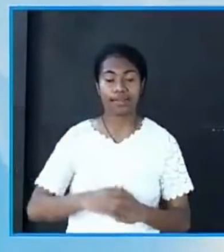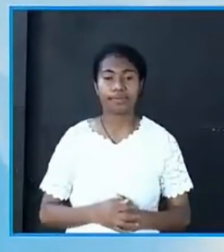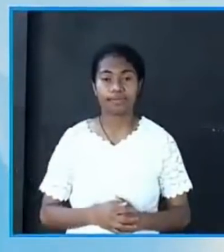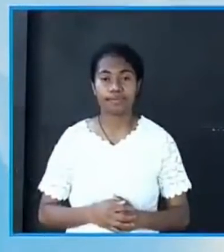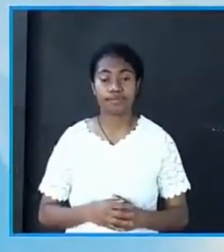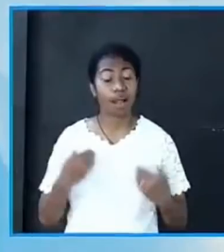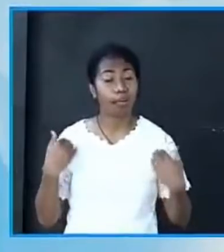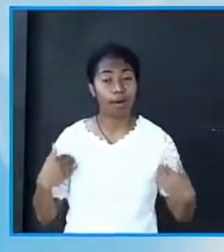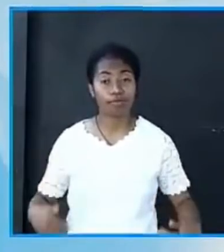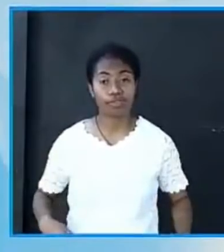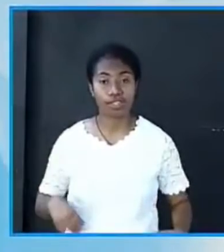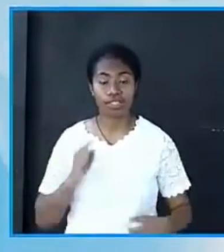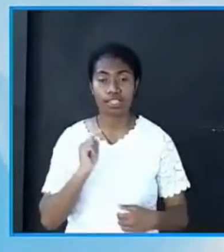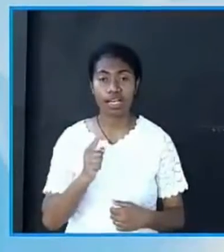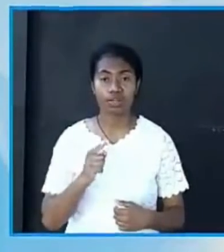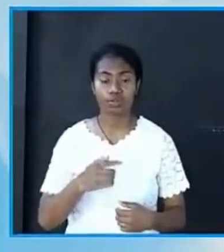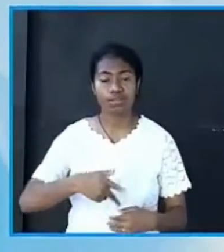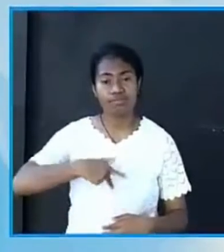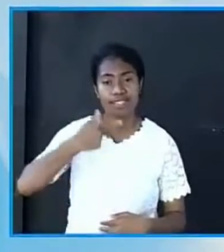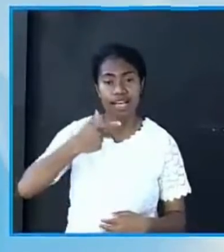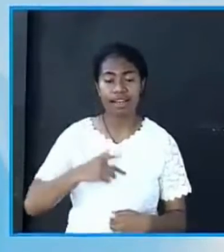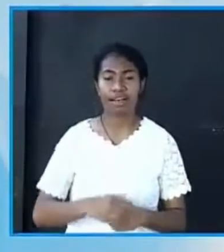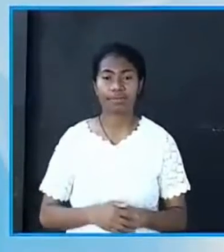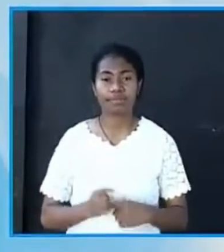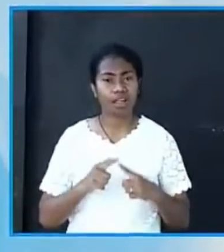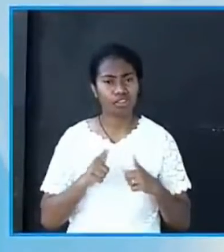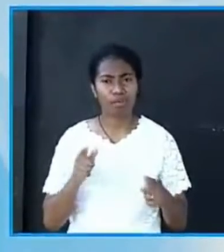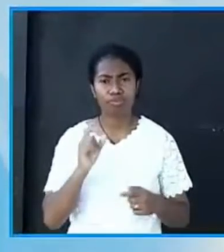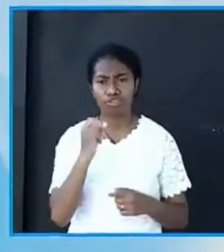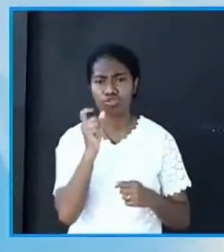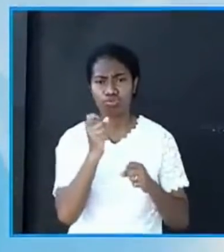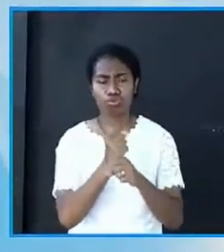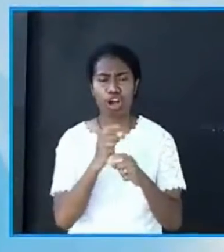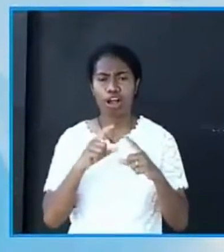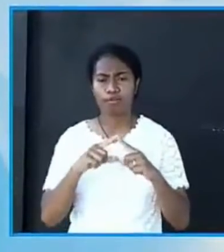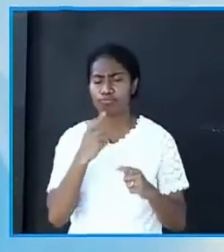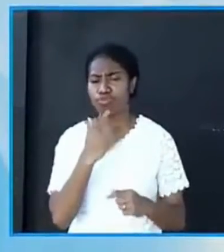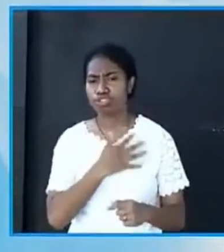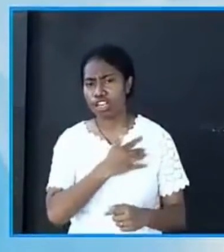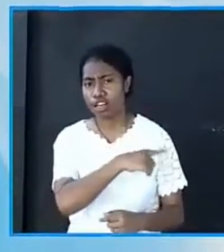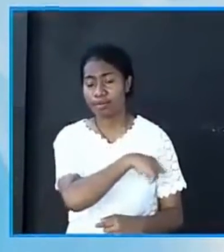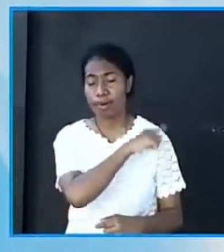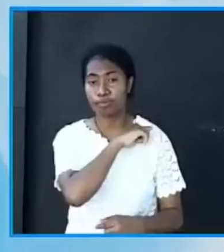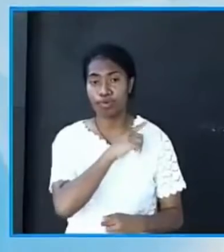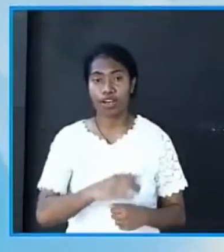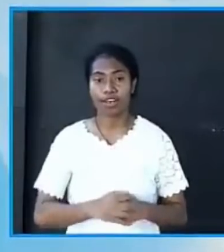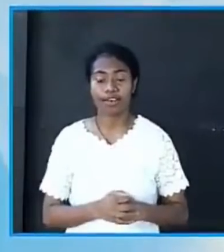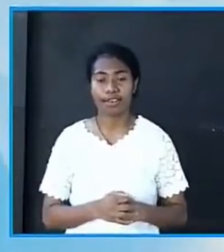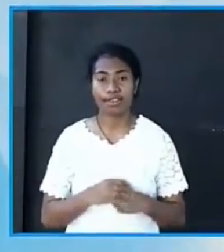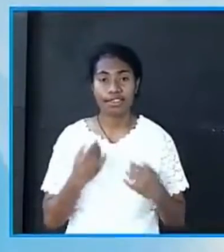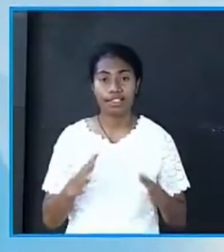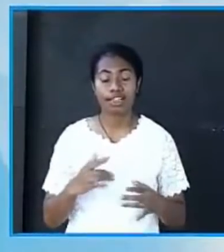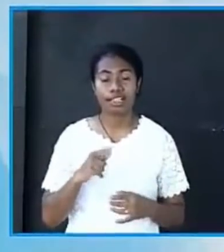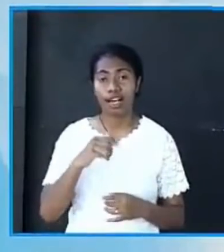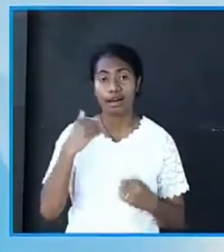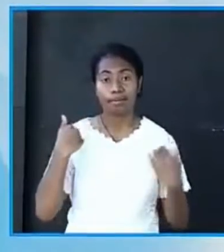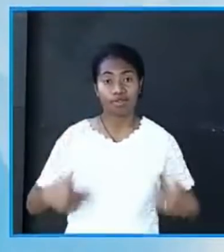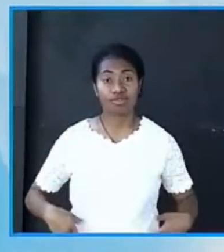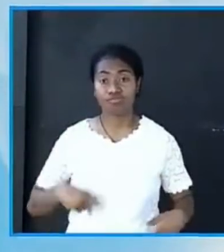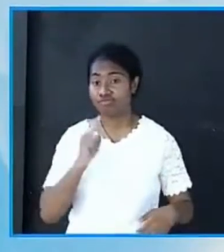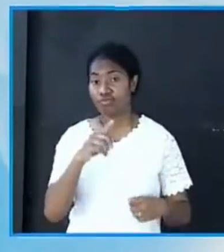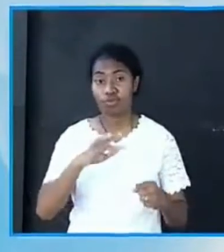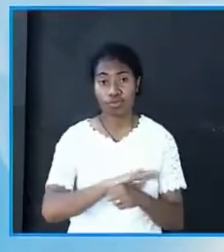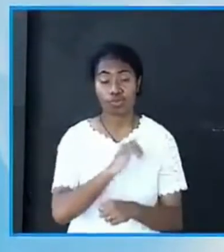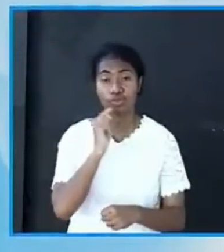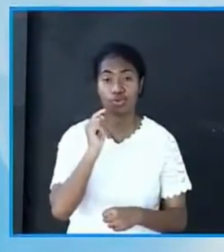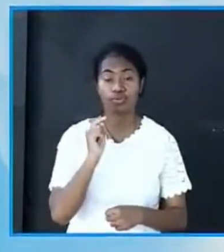manusia Bahkan bukan hanya sadar tapi juga berkemampuan menelusuri waktu ketika manusia melihat kedepan itu berarti dia